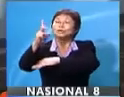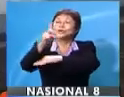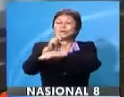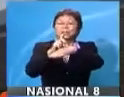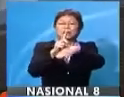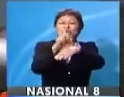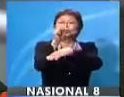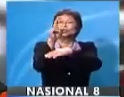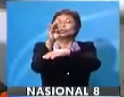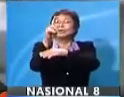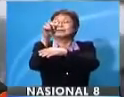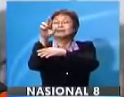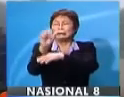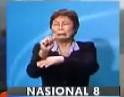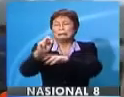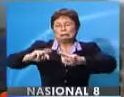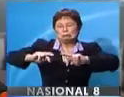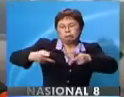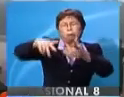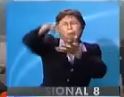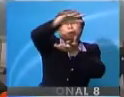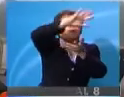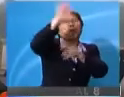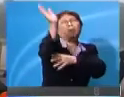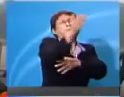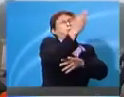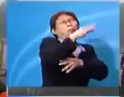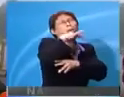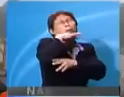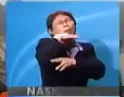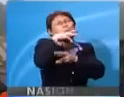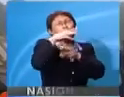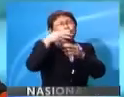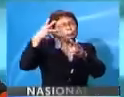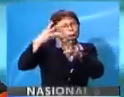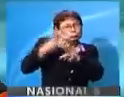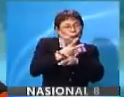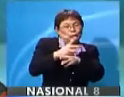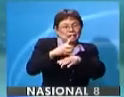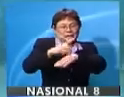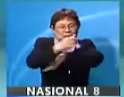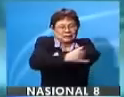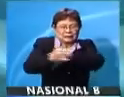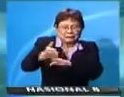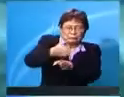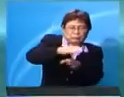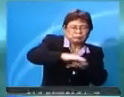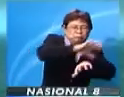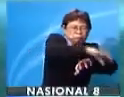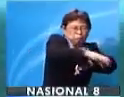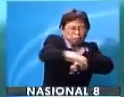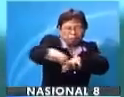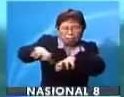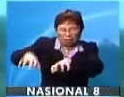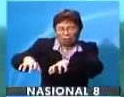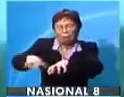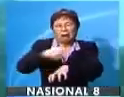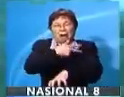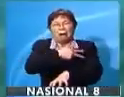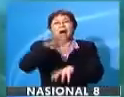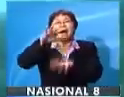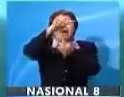yang mengakibatkan jerebu teruk di beberapa negara serantau. Sebelum ini, sebuah pesawat Bombardier dan helikopter